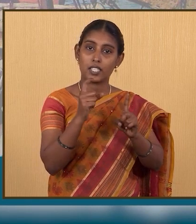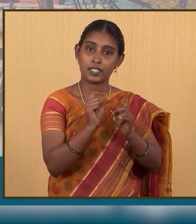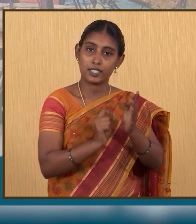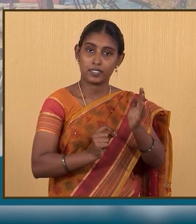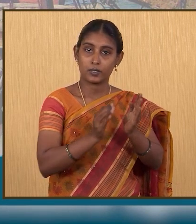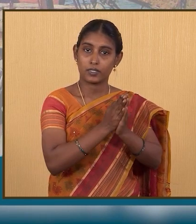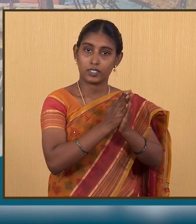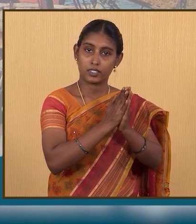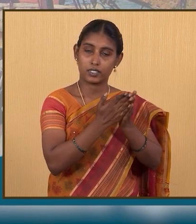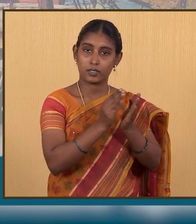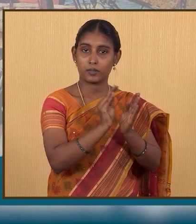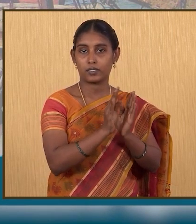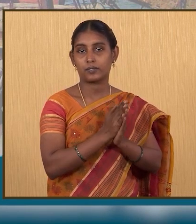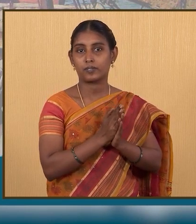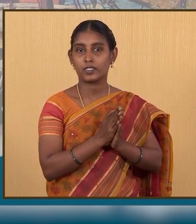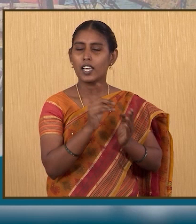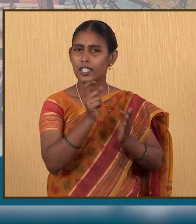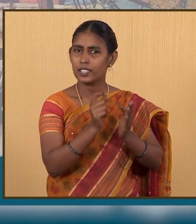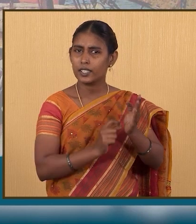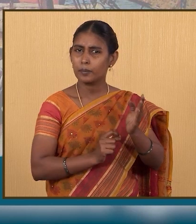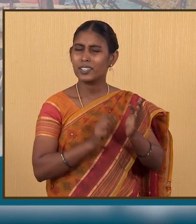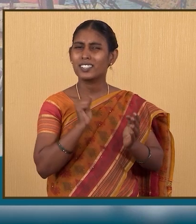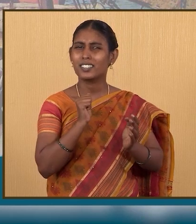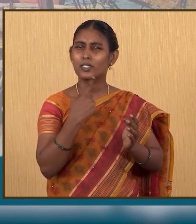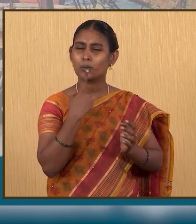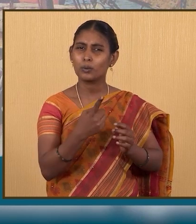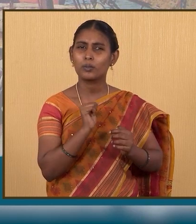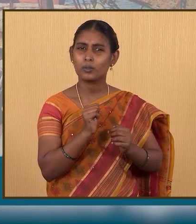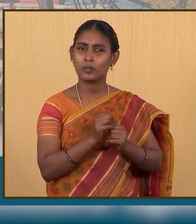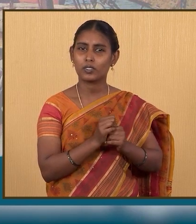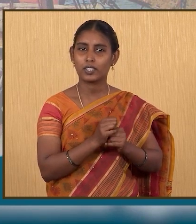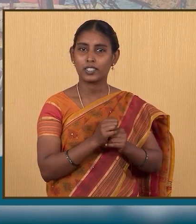நாட்குறிப்புகள். நம்ம எழுதப்பட்ட ஆதாரங்கள்னு சொல்லி எதையெல்லாம் சொல்லுவோம்?